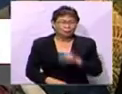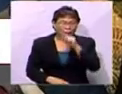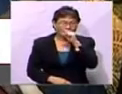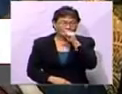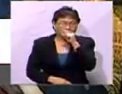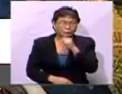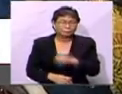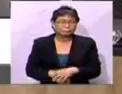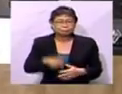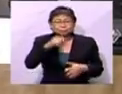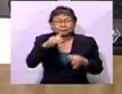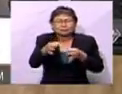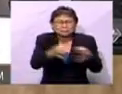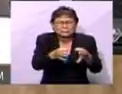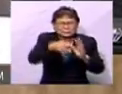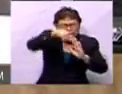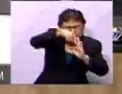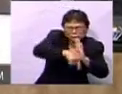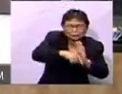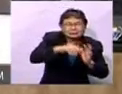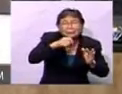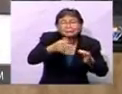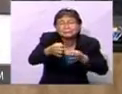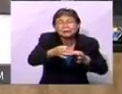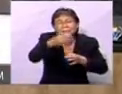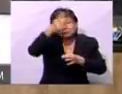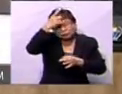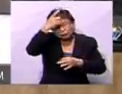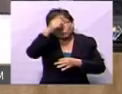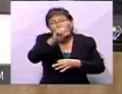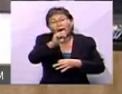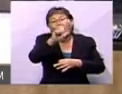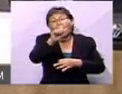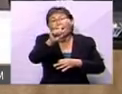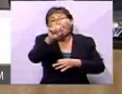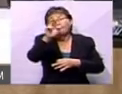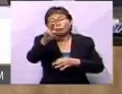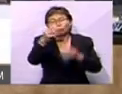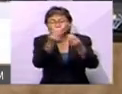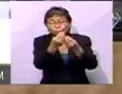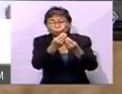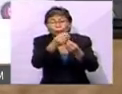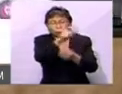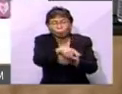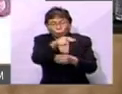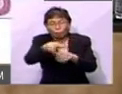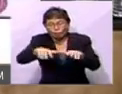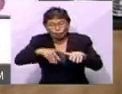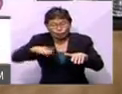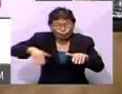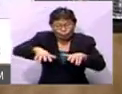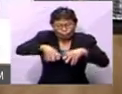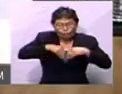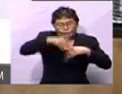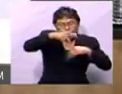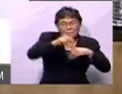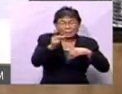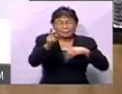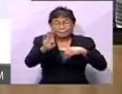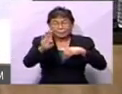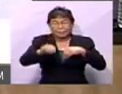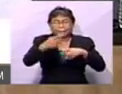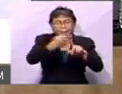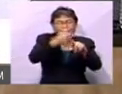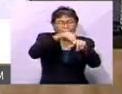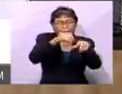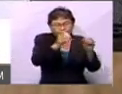Tidak menjelaskan secara terperinci, Dato' Abu Samah menjelaskan jumlah yang masih belum diterima oleh PKBM daripada